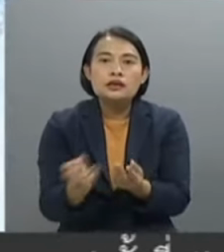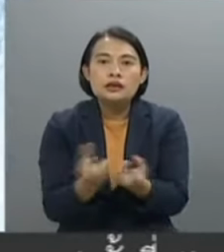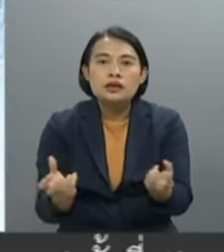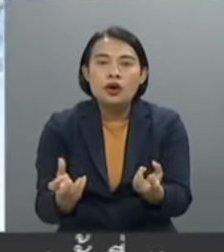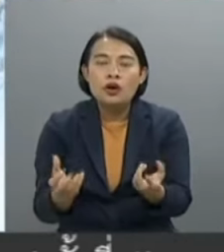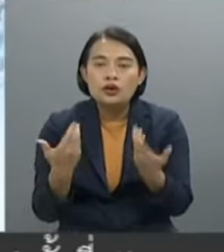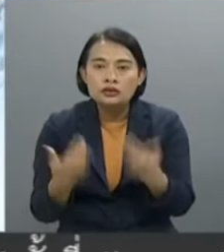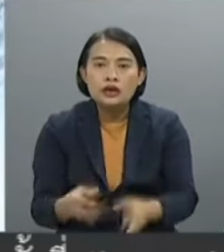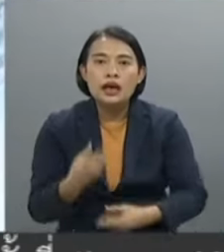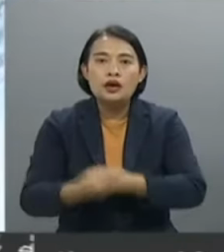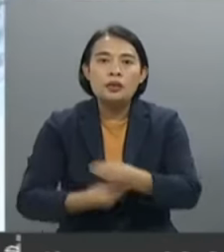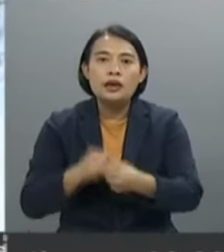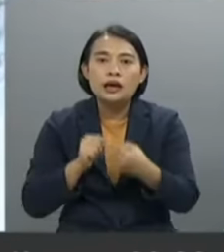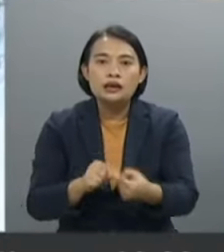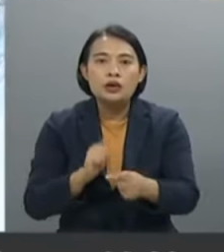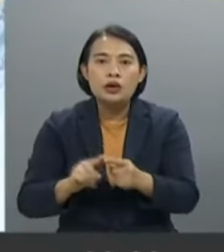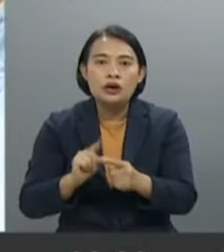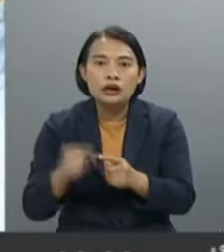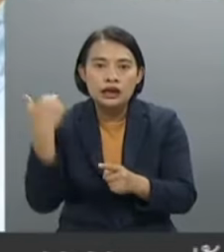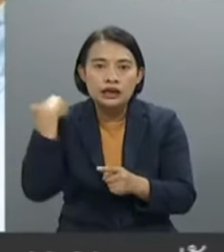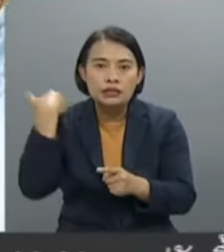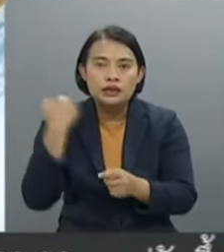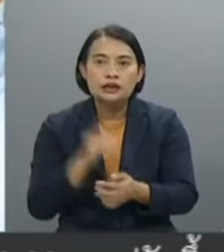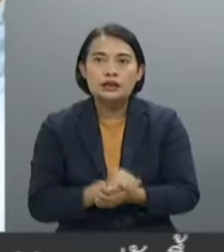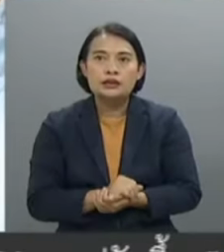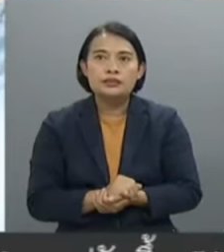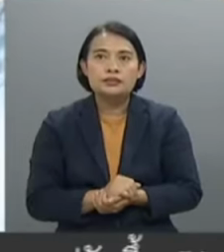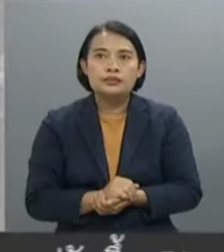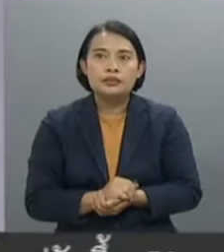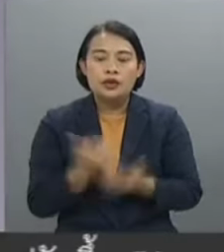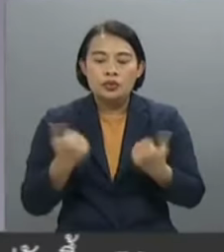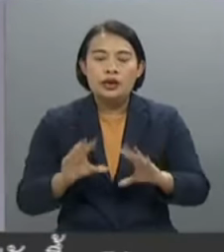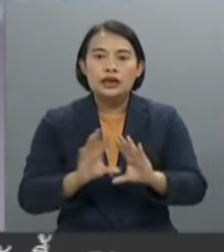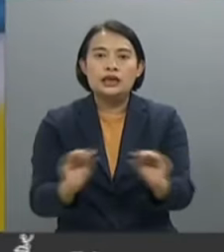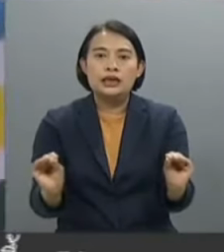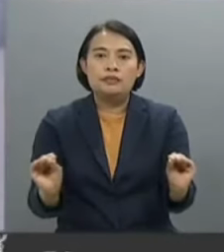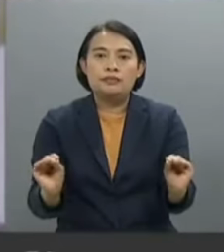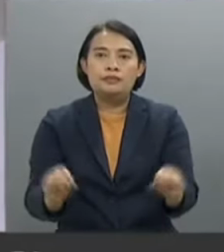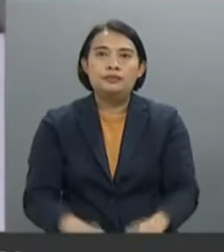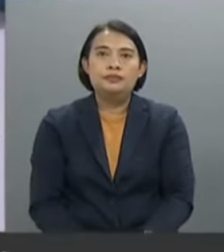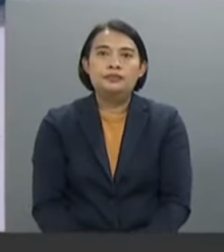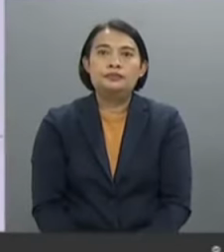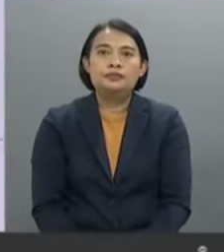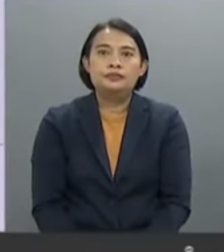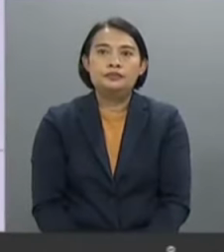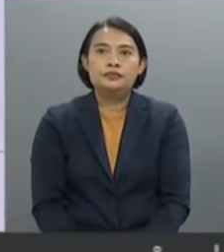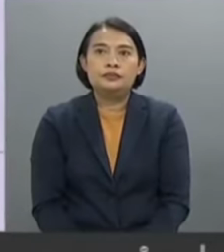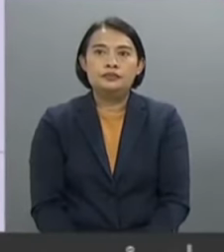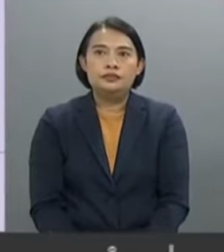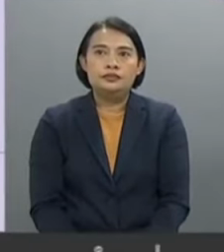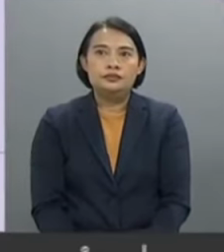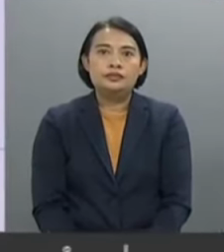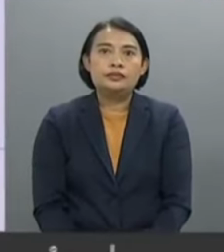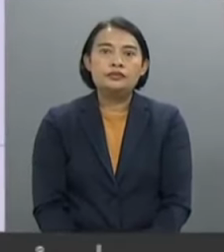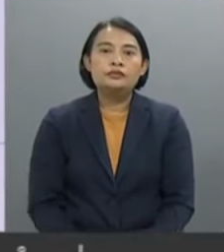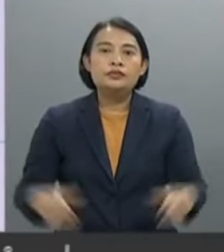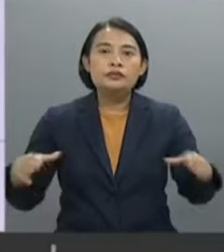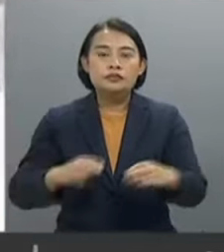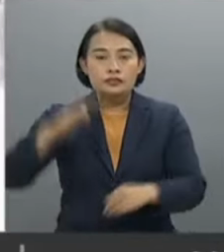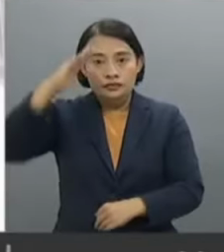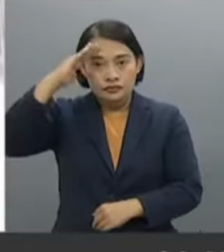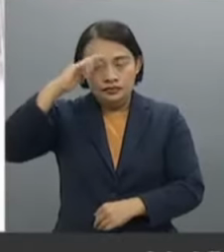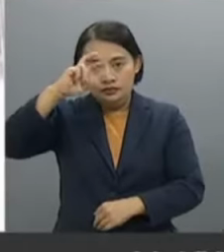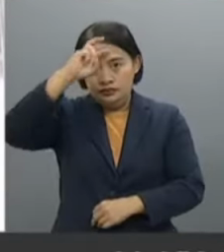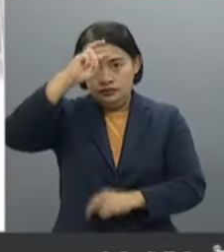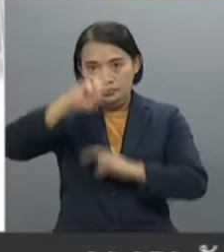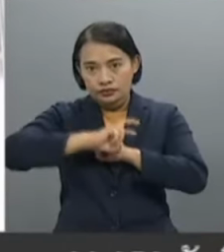ค่ะตอนนี้ก็เงียบลงกว่าเก่าค่ะ กรณีกลุ่มทหารอียิปต์นั้นยังทำให้ชาวจังหวัดระย